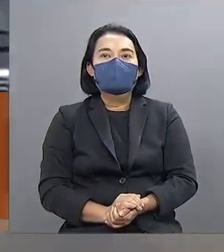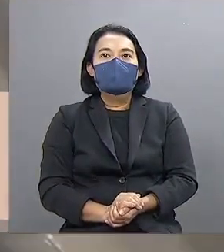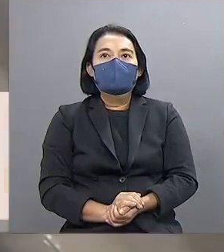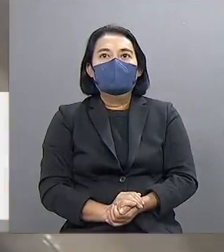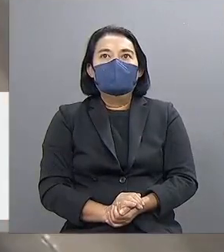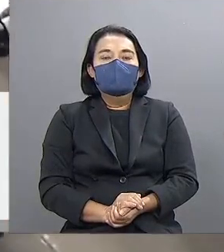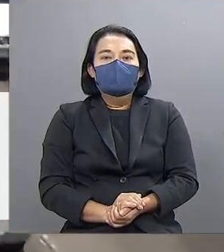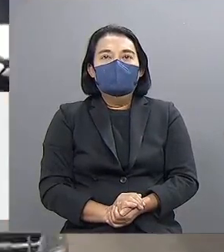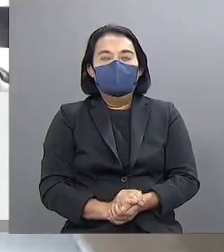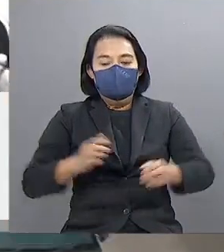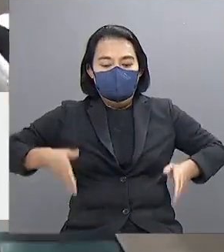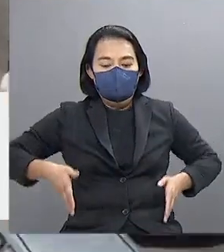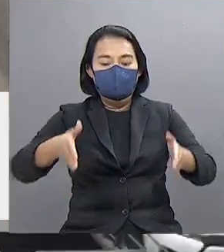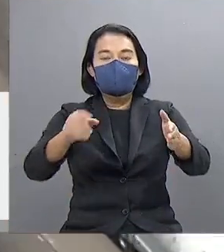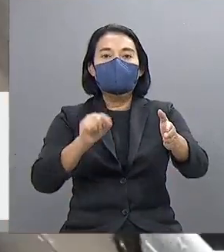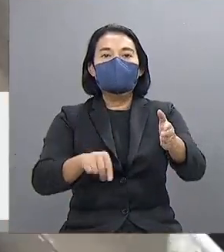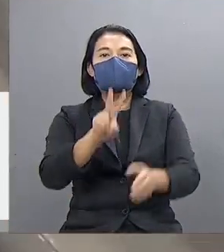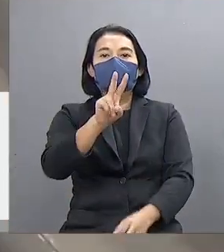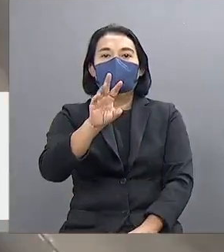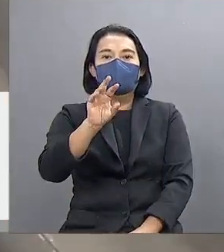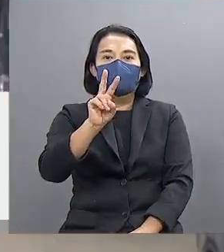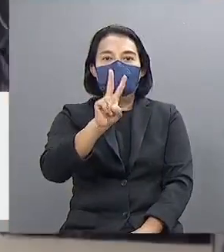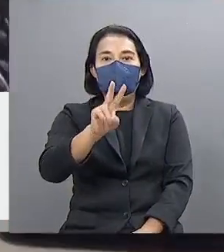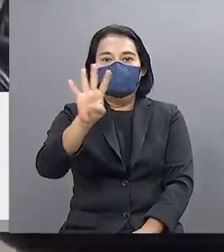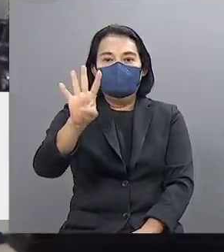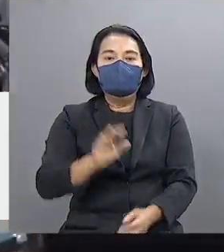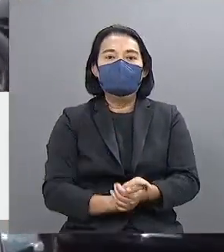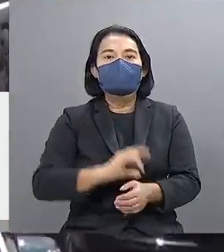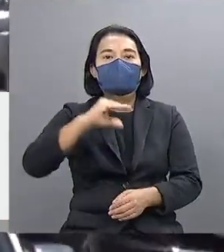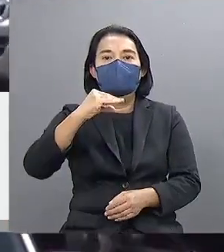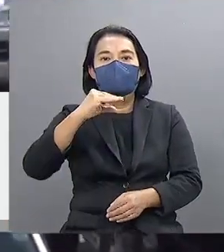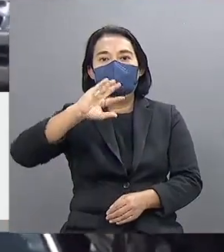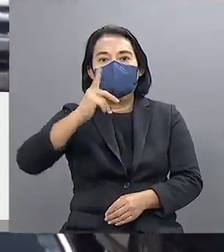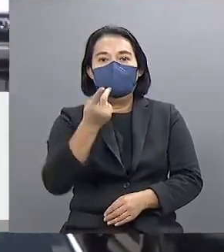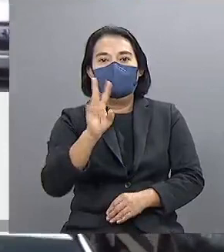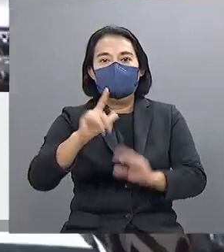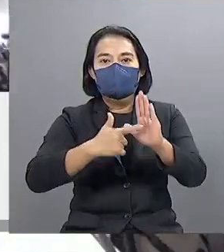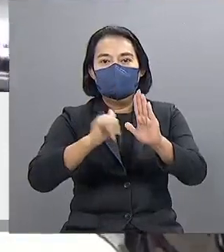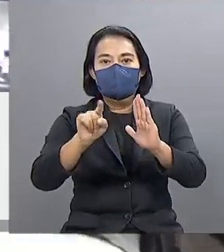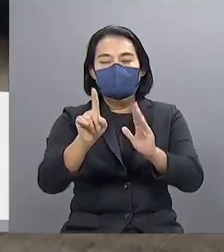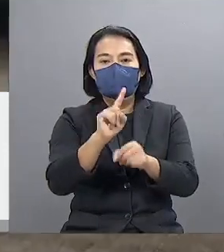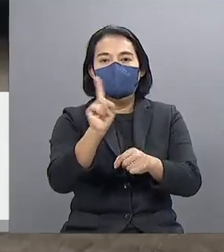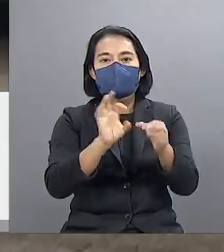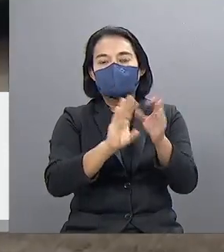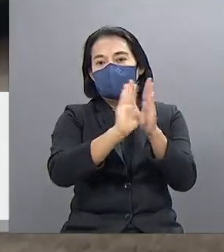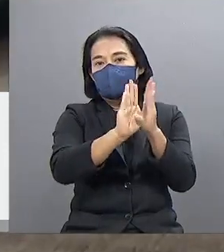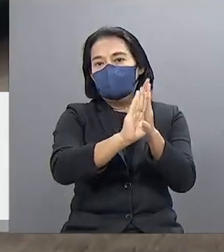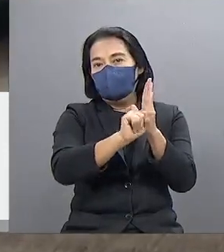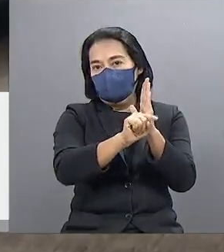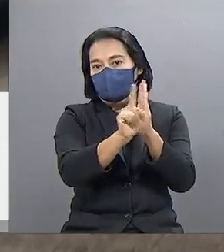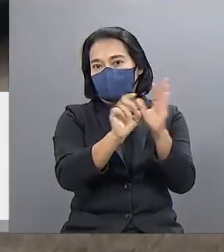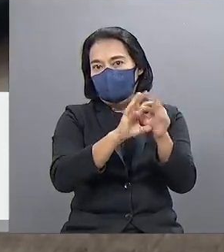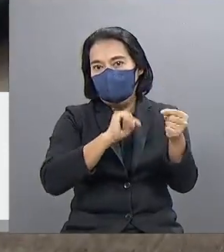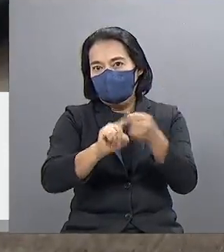าย24โชคชัยเดชอุดมช่วงอำเภอนางรองจังหวัดบุรีรัมย์รถเริ่มหนาแน่นหลังประชาชนเริ่มทยอยเดินท